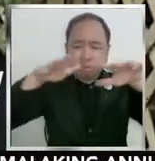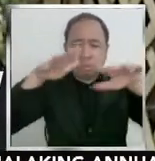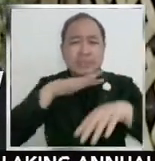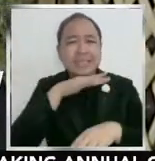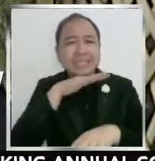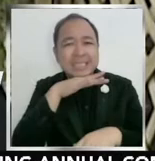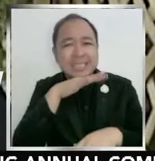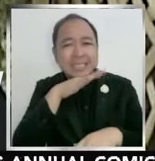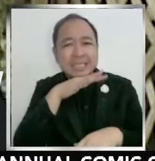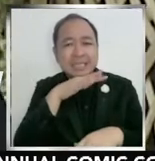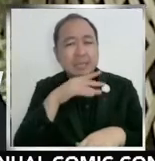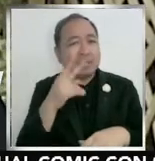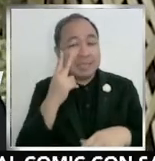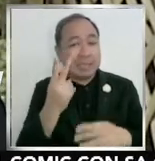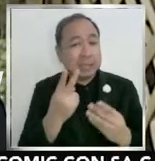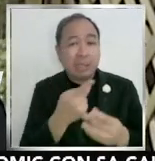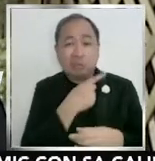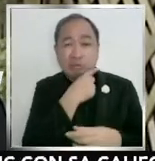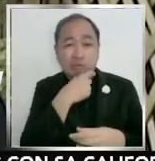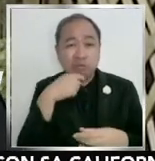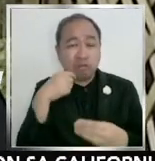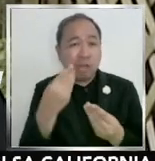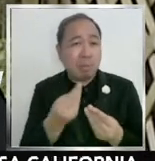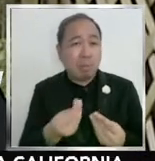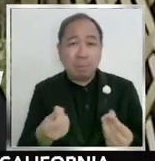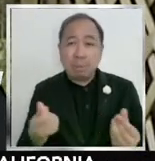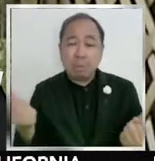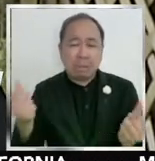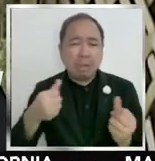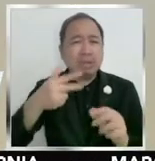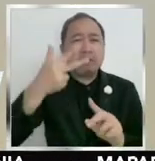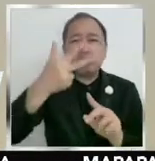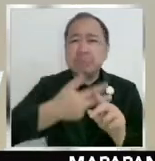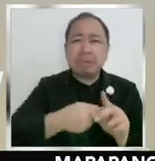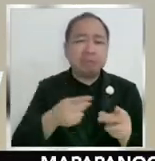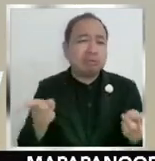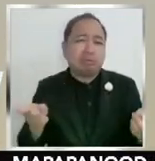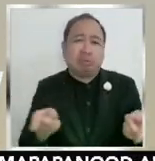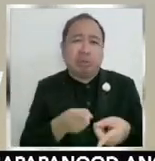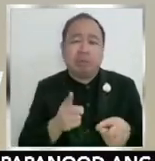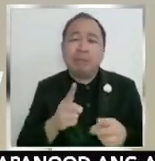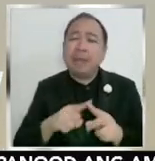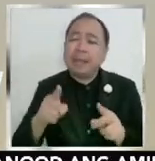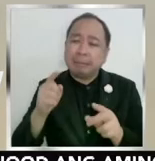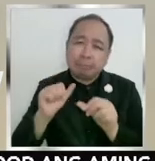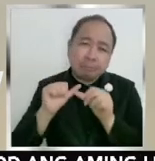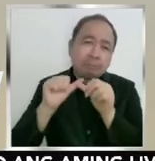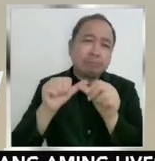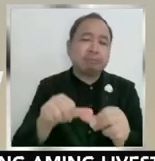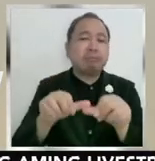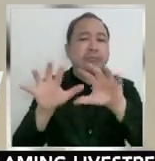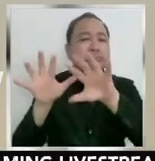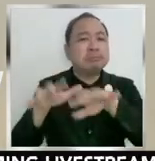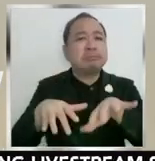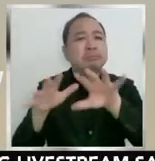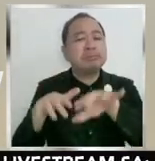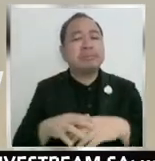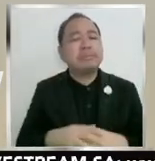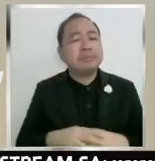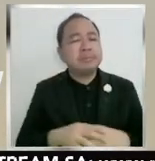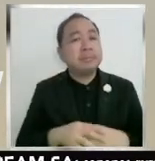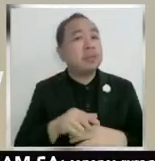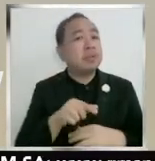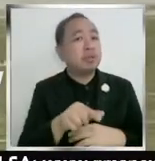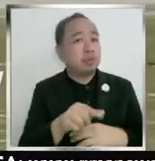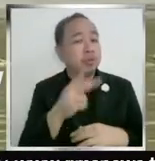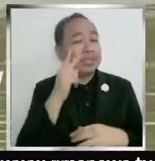mga 3 months, gano'n. Sa isang taon? Opo. Nasa gilid ng Pampanga River ang bahagi ng barangay